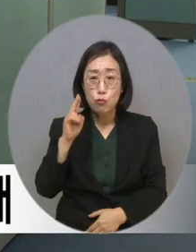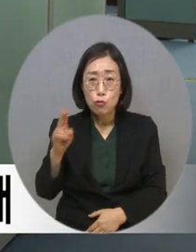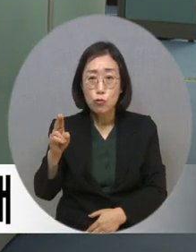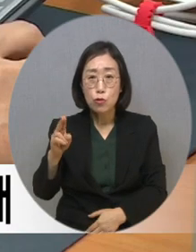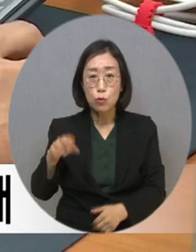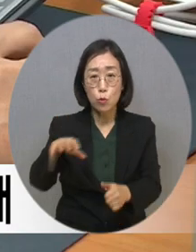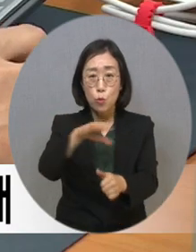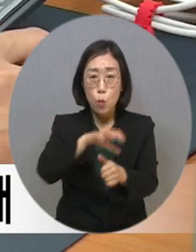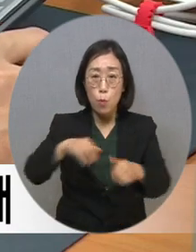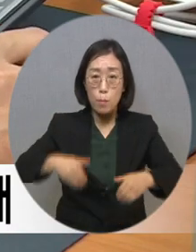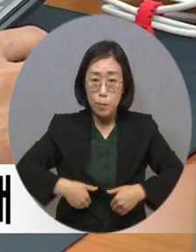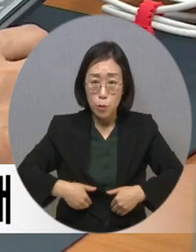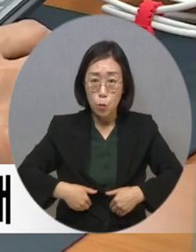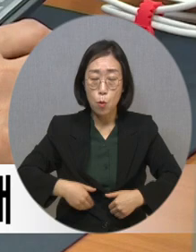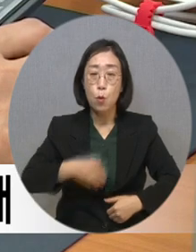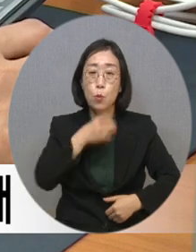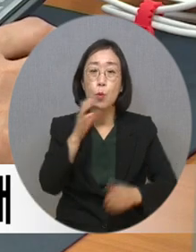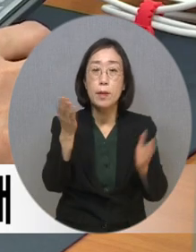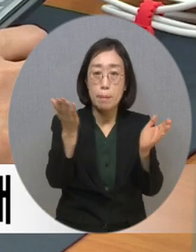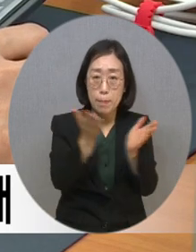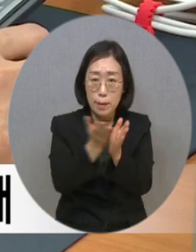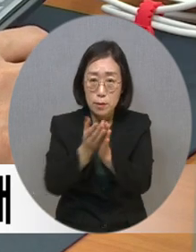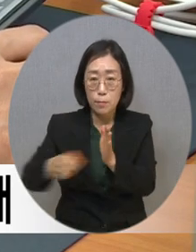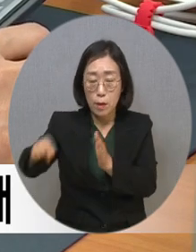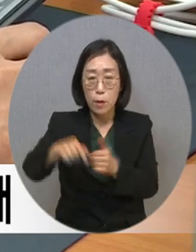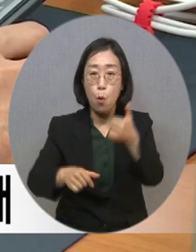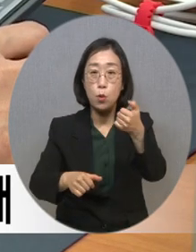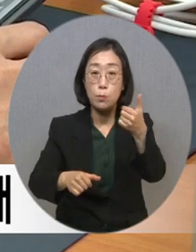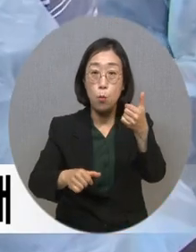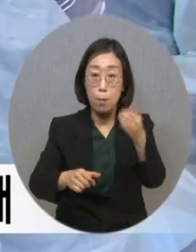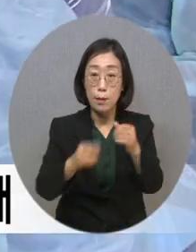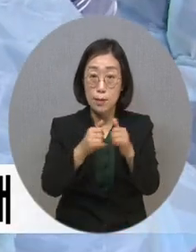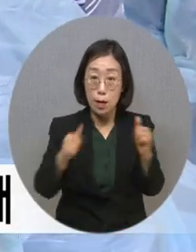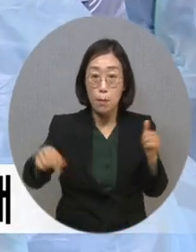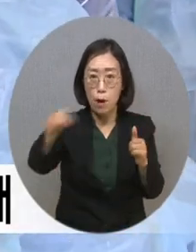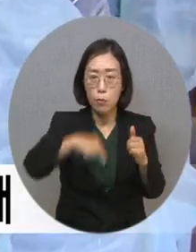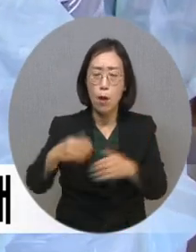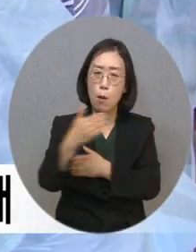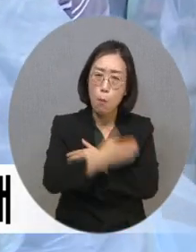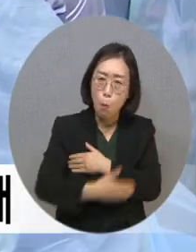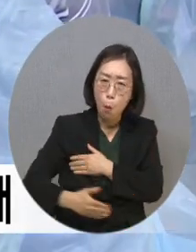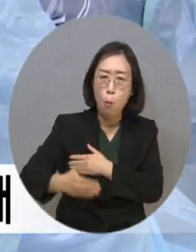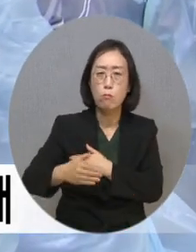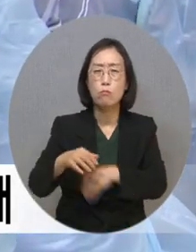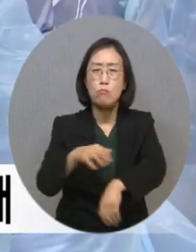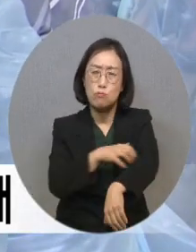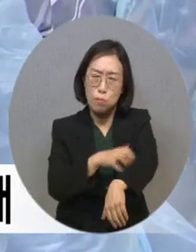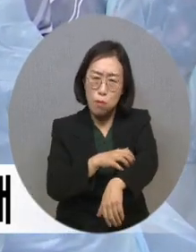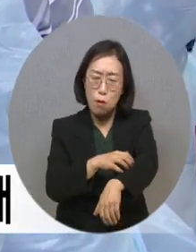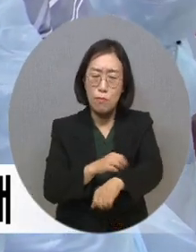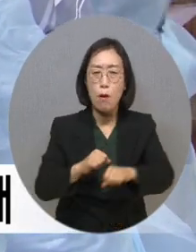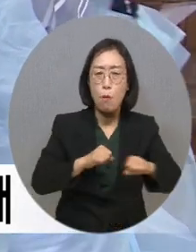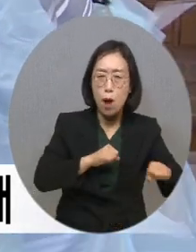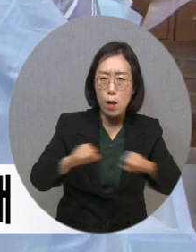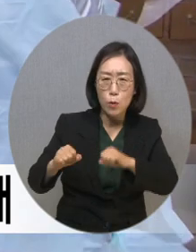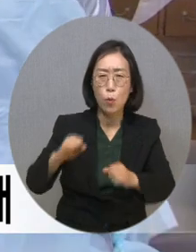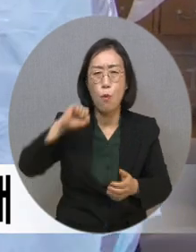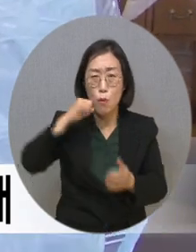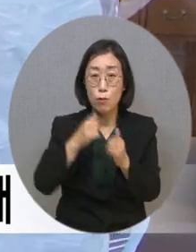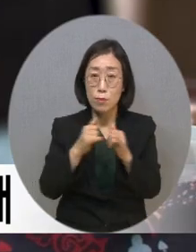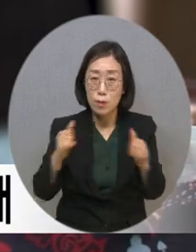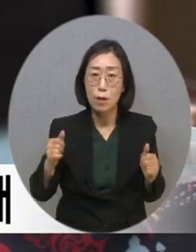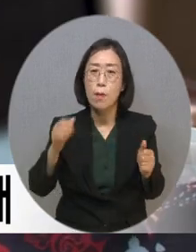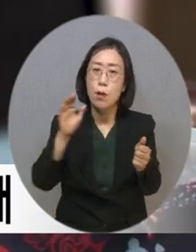돌봄부담 맞춤 돌봄 서비스 이용자 55만 명 중 신체 제약으로 거동이 불편해 일상생활에 지원